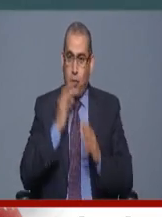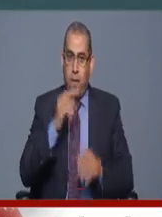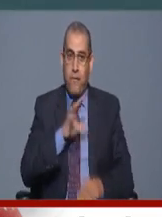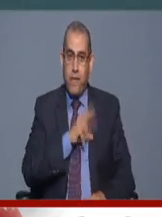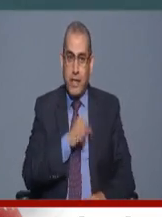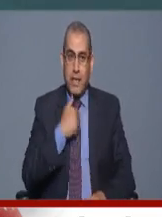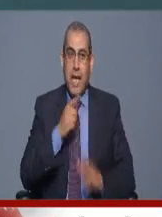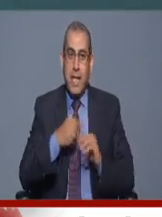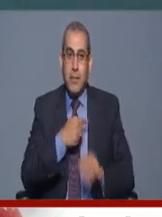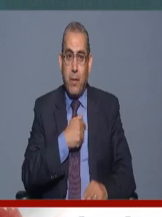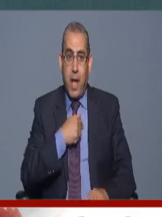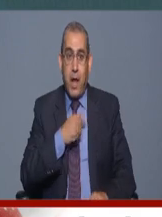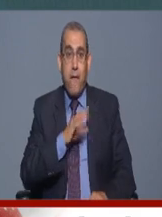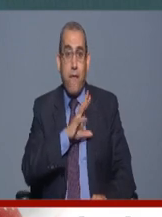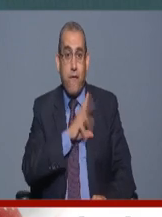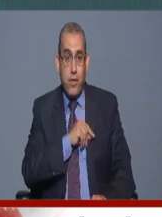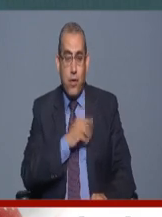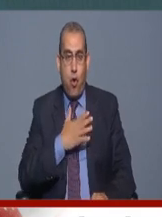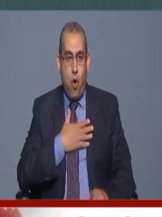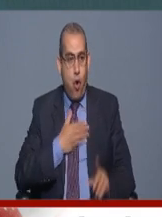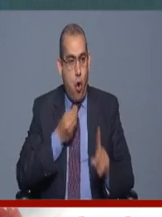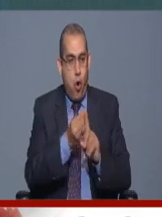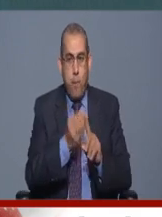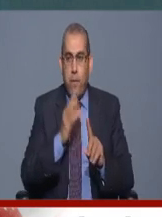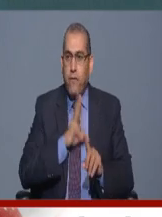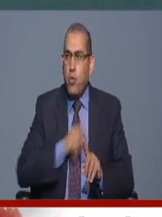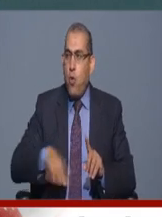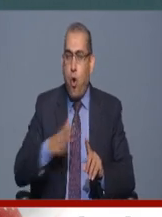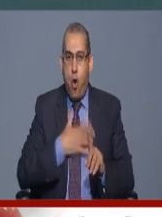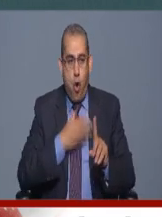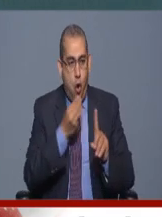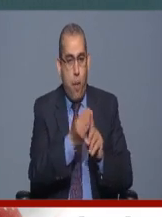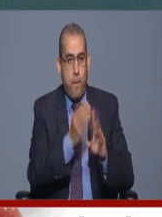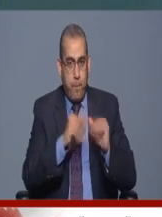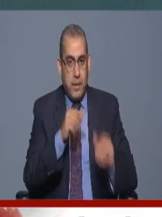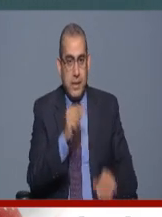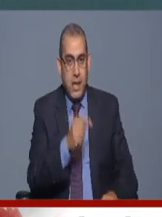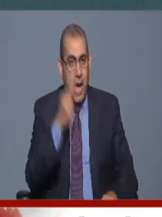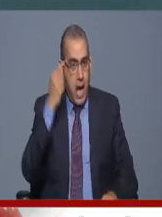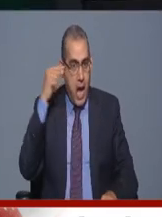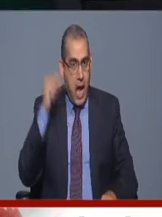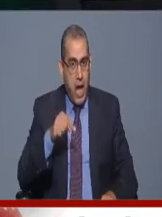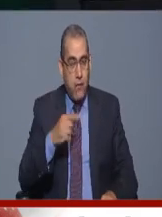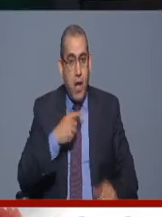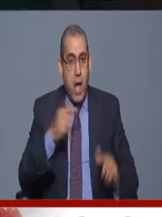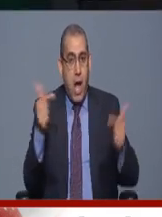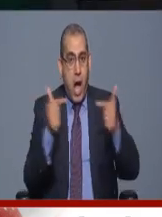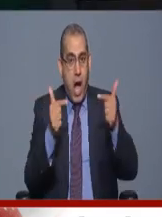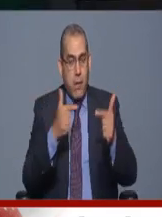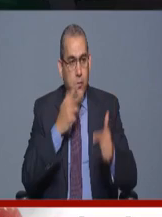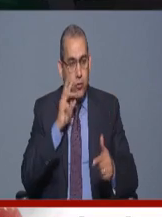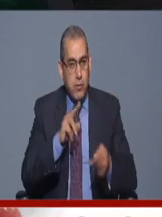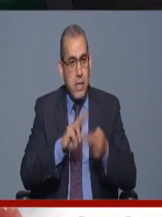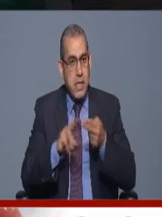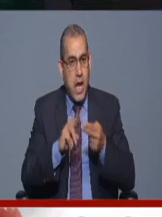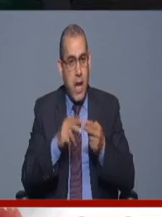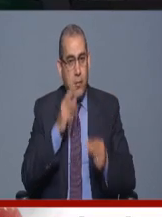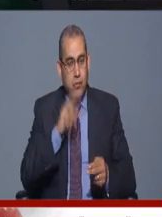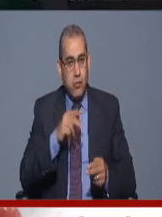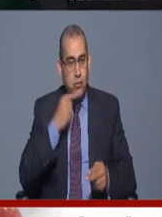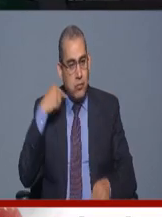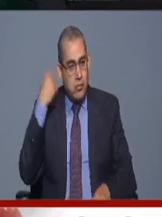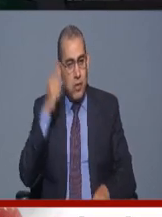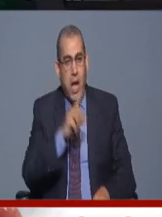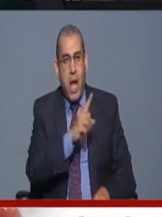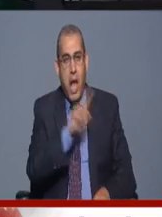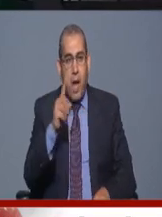والحقيقة إحنا في فلسطين كتير بنحب مصر، يعني بنكون عارفين في وقت الحرب والسلم إنه مش راح يدخل علينا